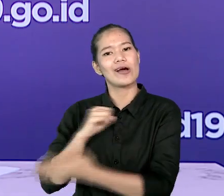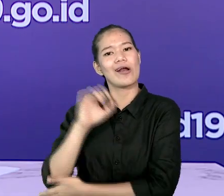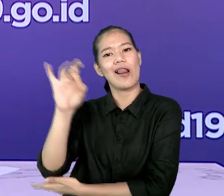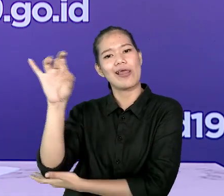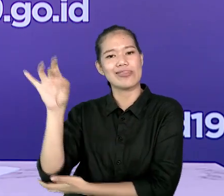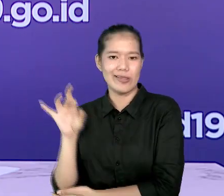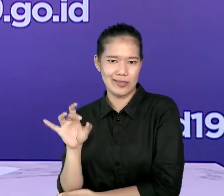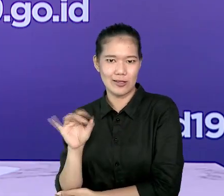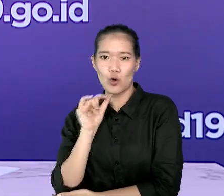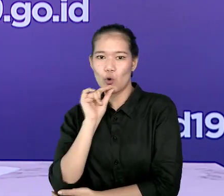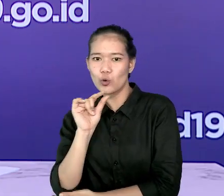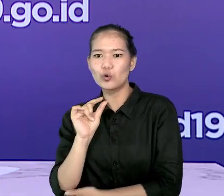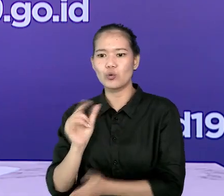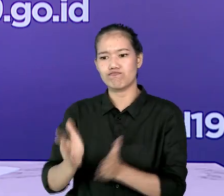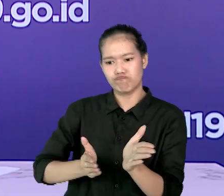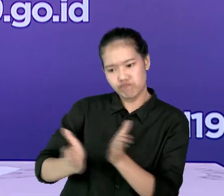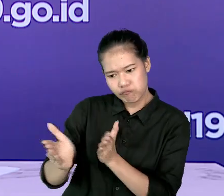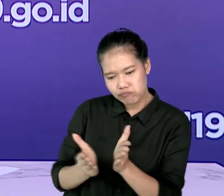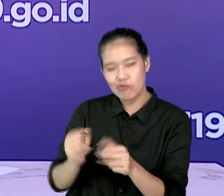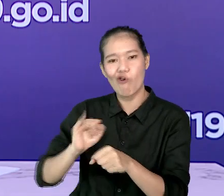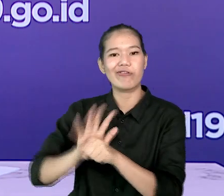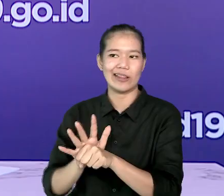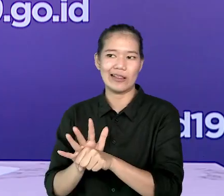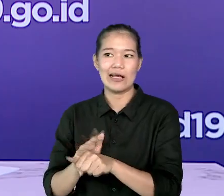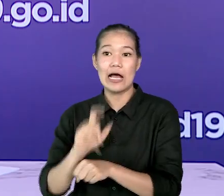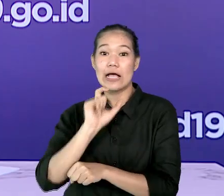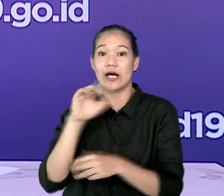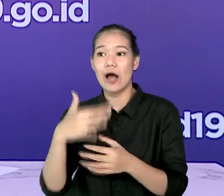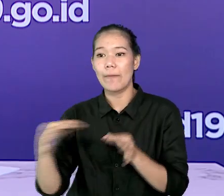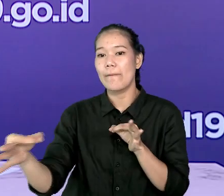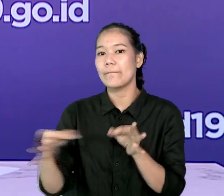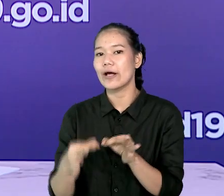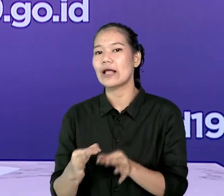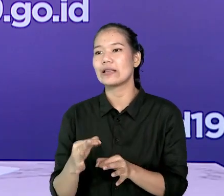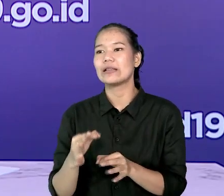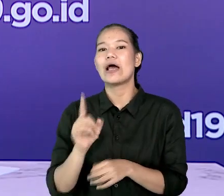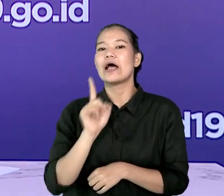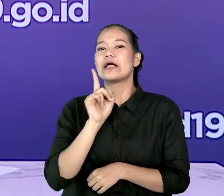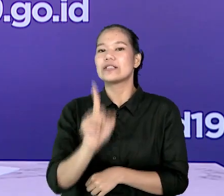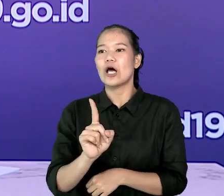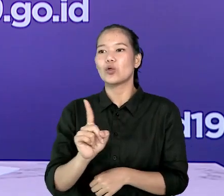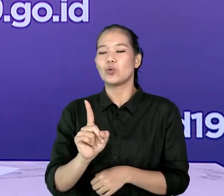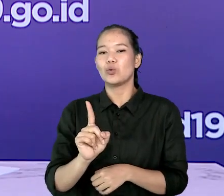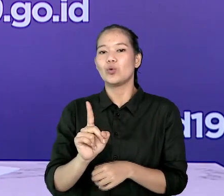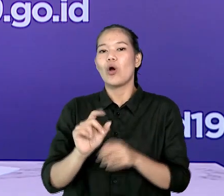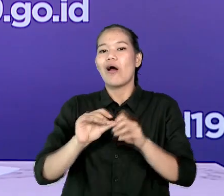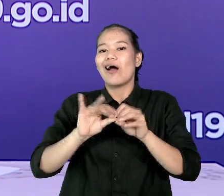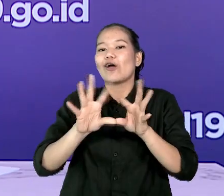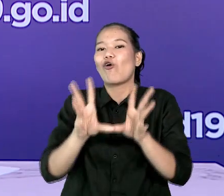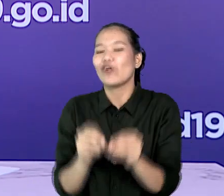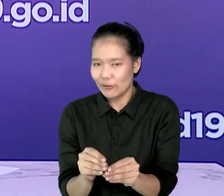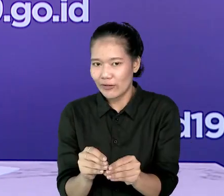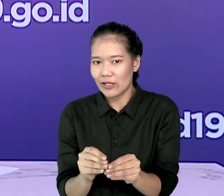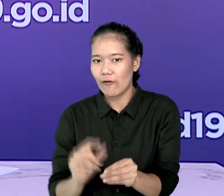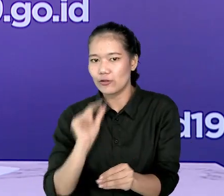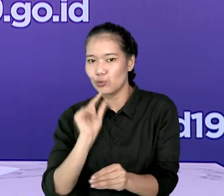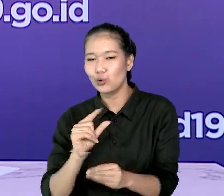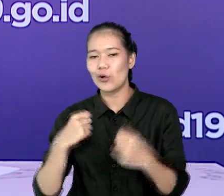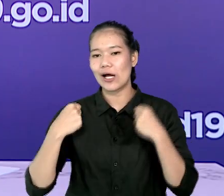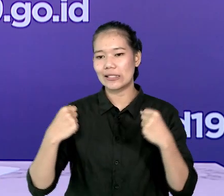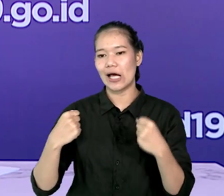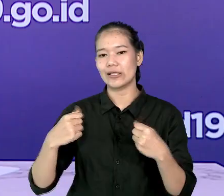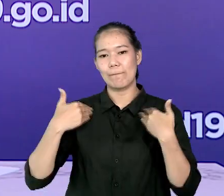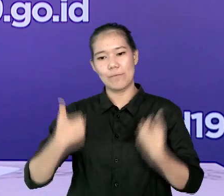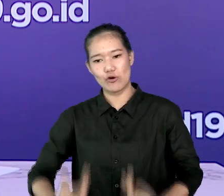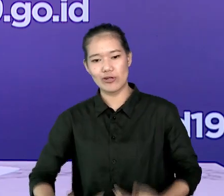lain dalam penanganan pandemi, menggunakan pendekatan One Health untuk inklusivitas penanganan kesehatan